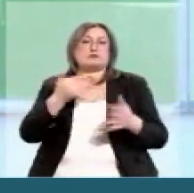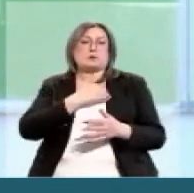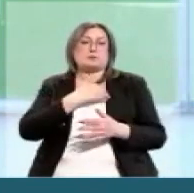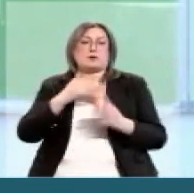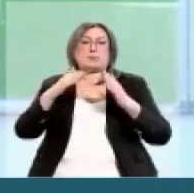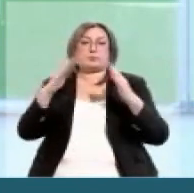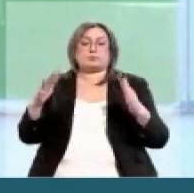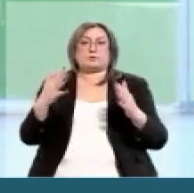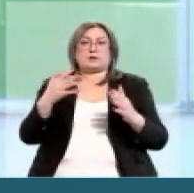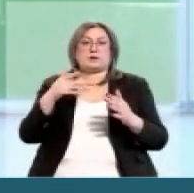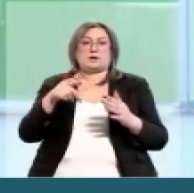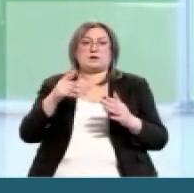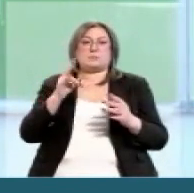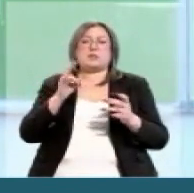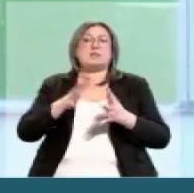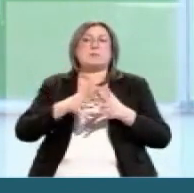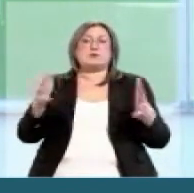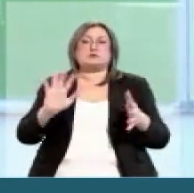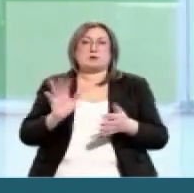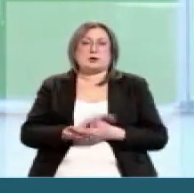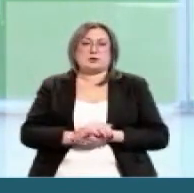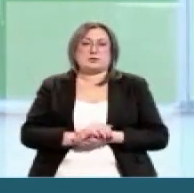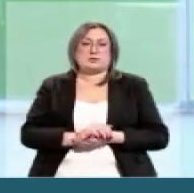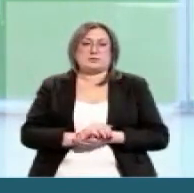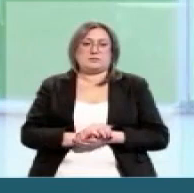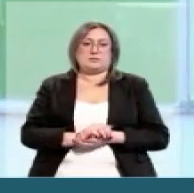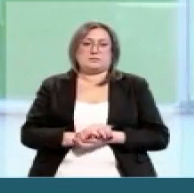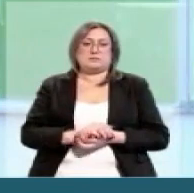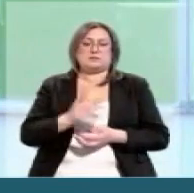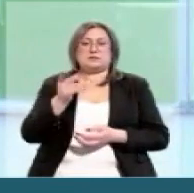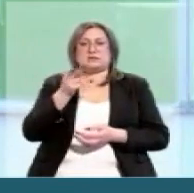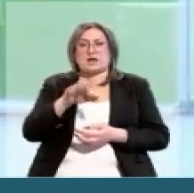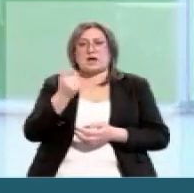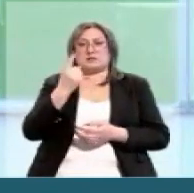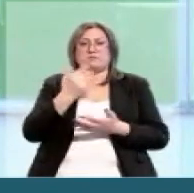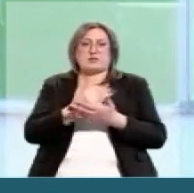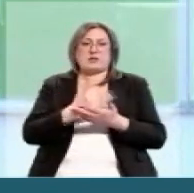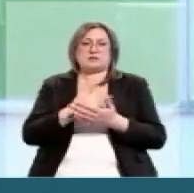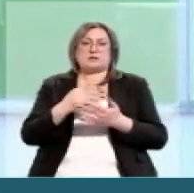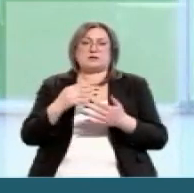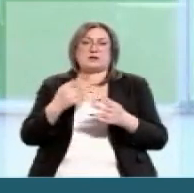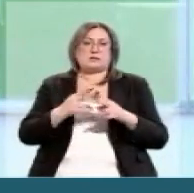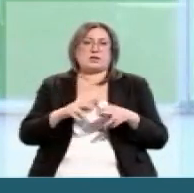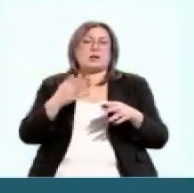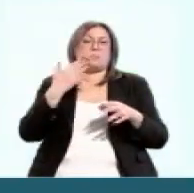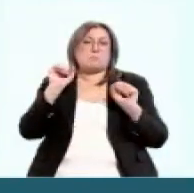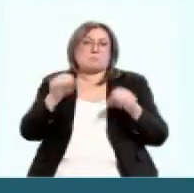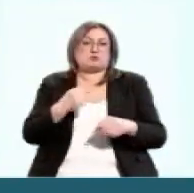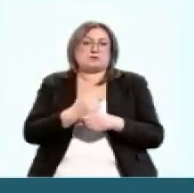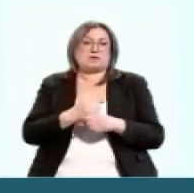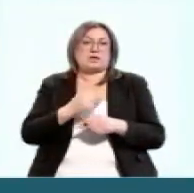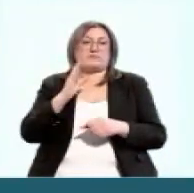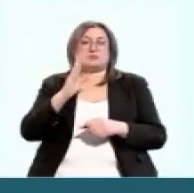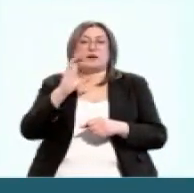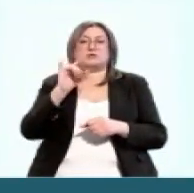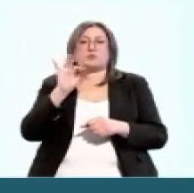1 м на 5, она небольшая была. И для 11 класса вполне разрешимая задача была. Вадим